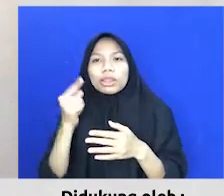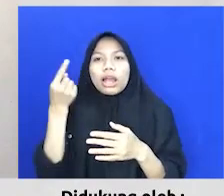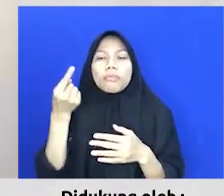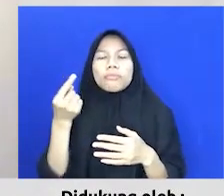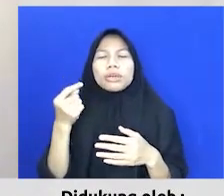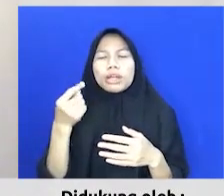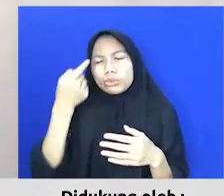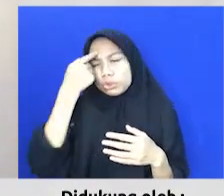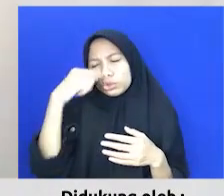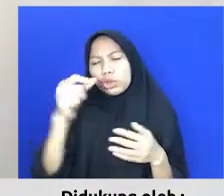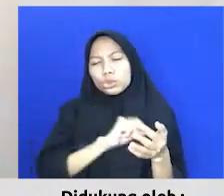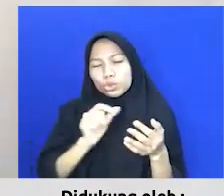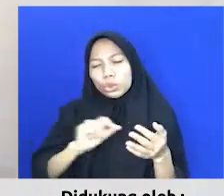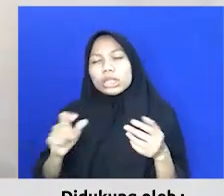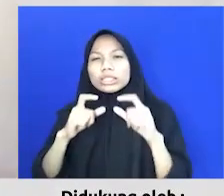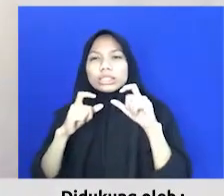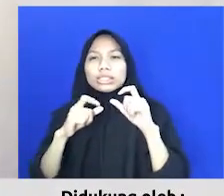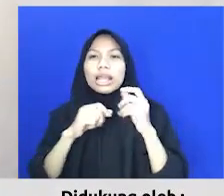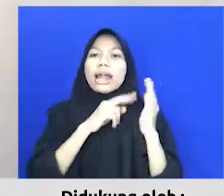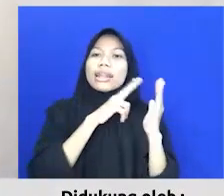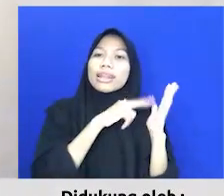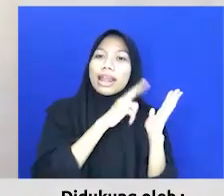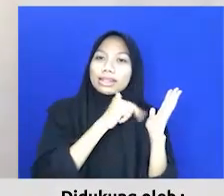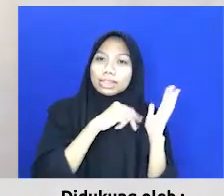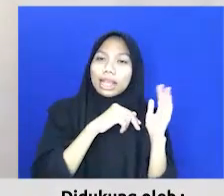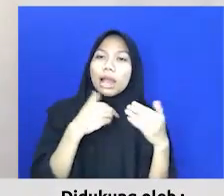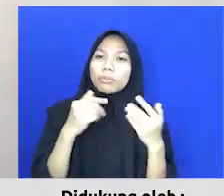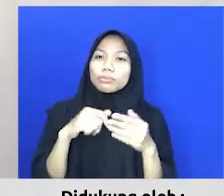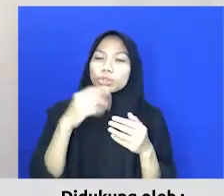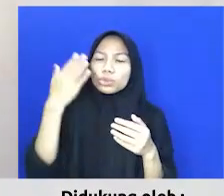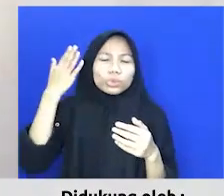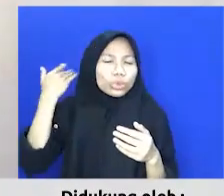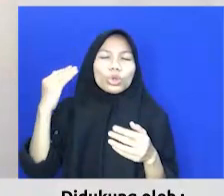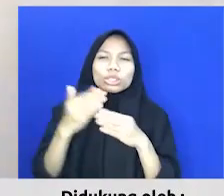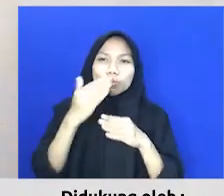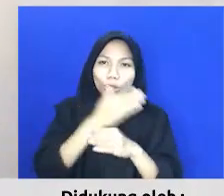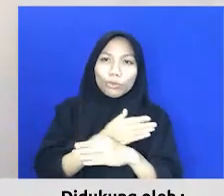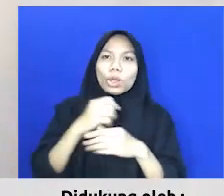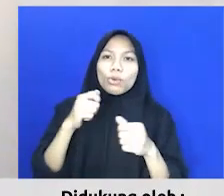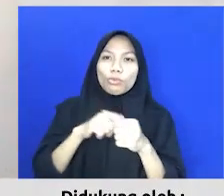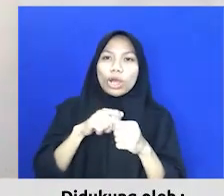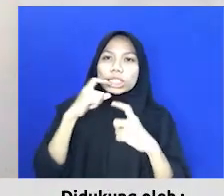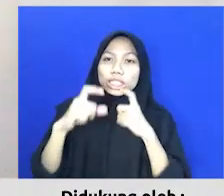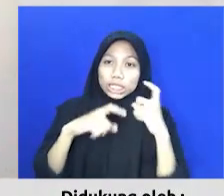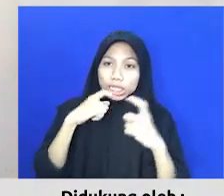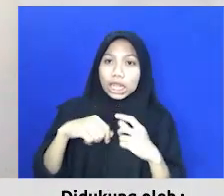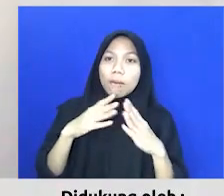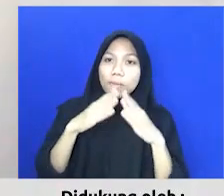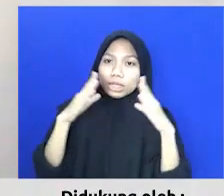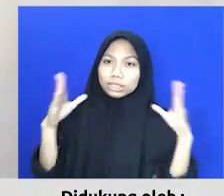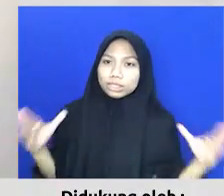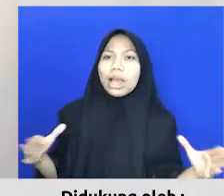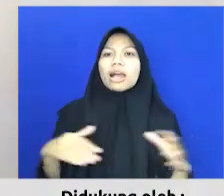Oh. Harimau Campa itu kan harimau yang lompat ke atas pohon ya, ya kan? Dan tidak sembarang orang yang bisa begitu. Dan